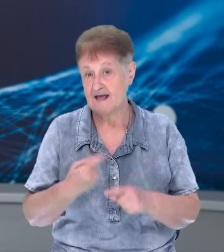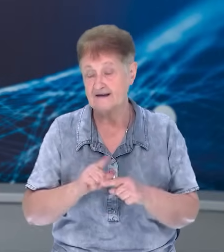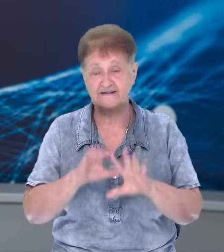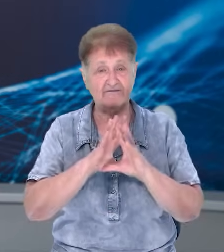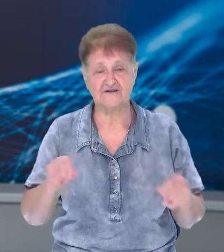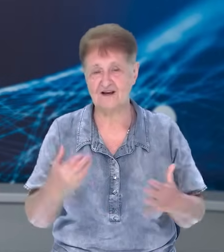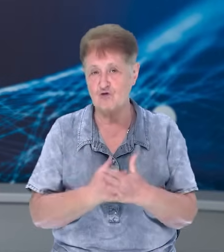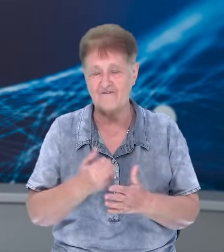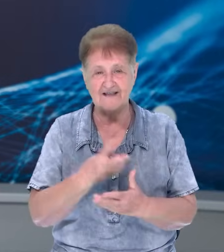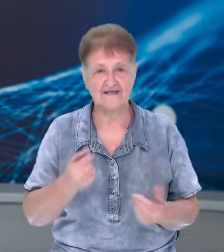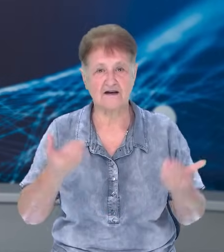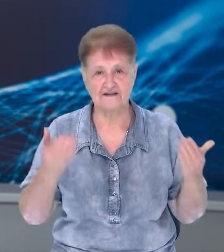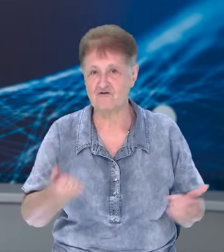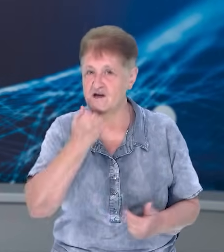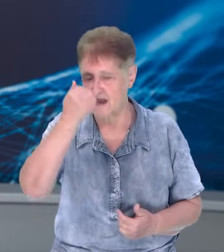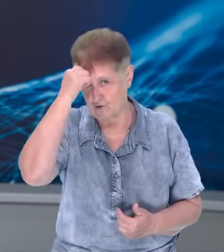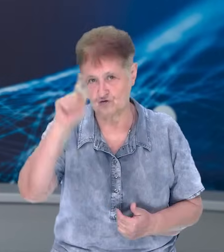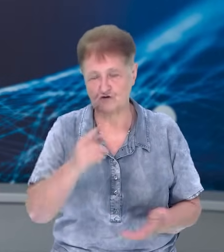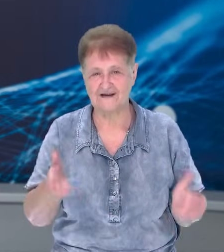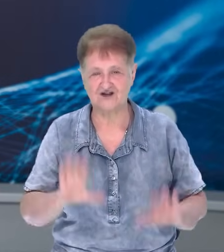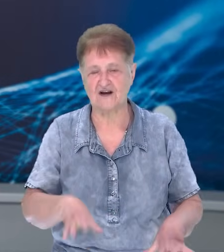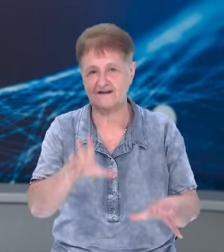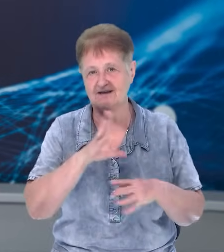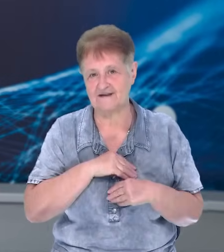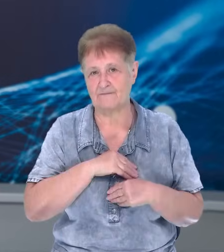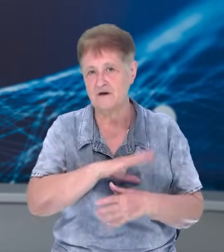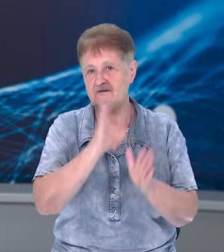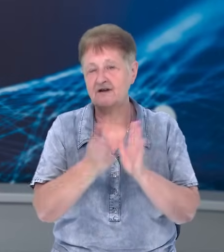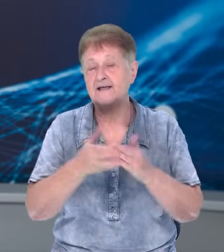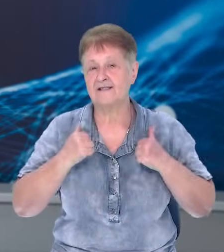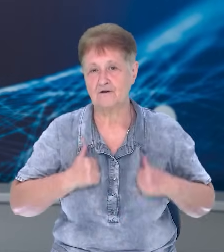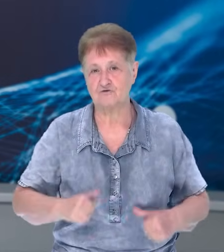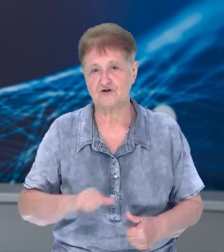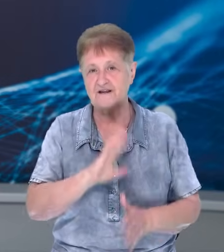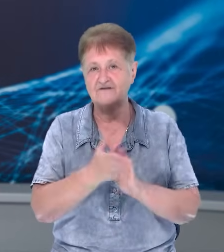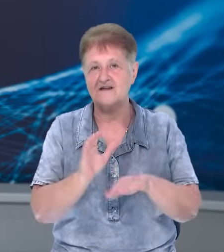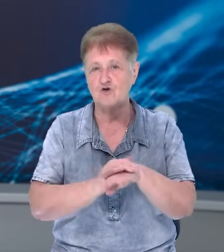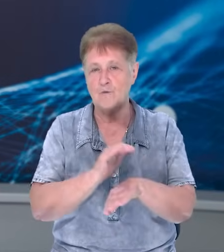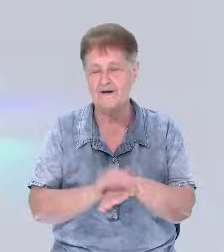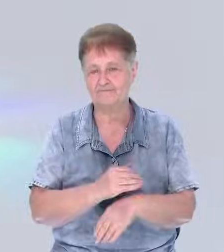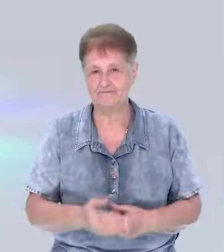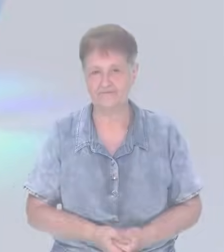Це всі новини на сьогодні. Дякую, що залишаєтесь з нами. Тихої всім ночі. На все добре.